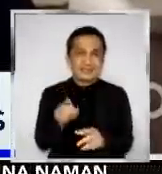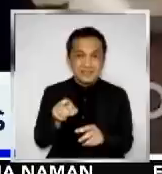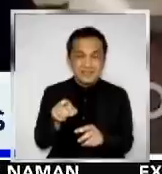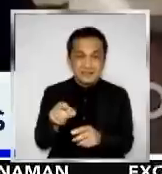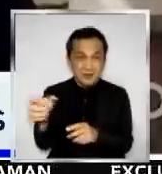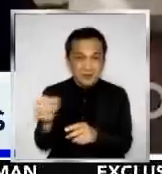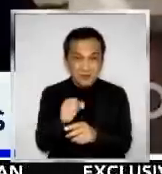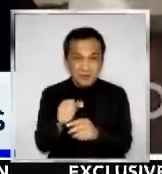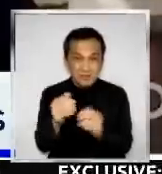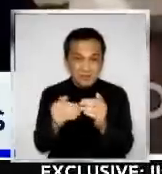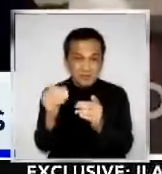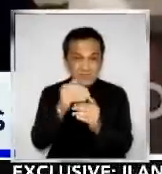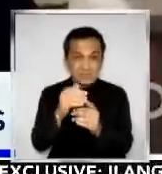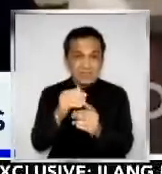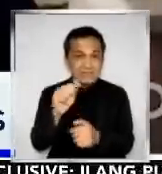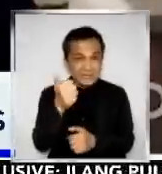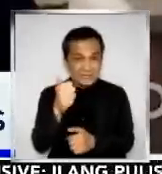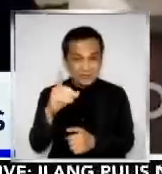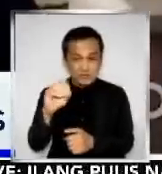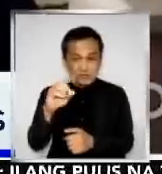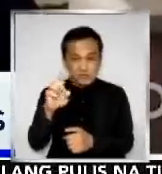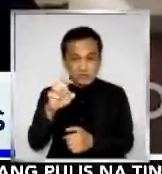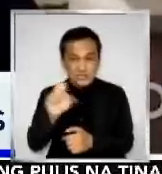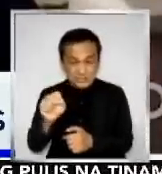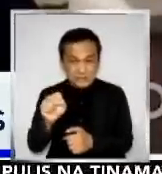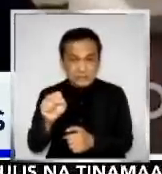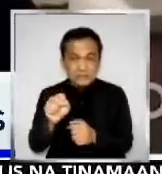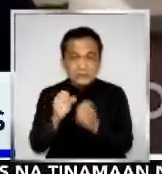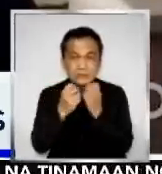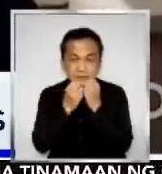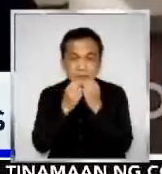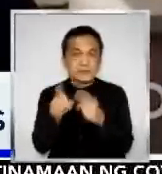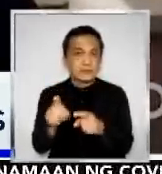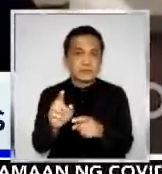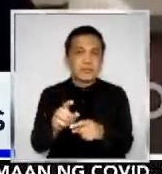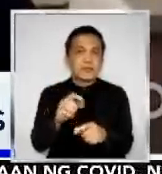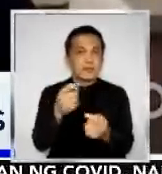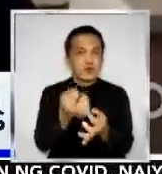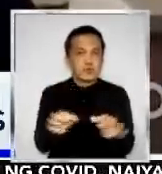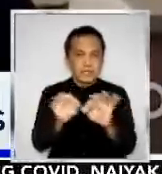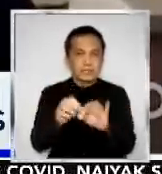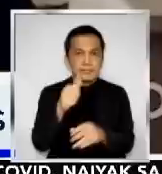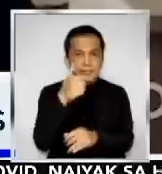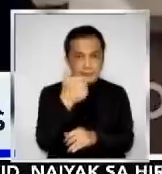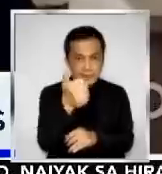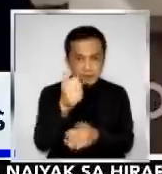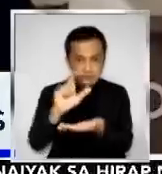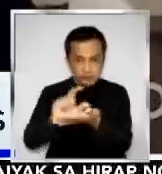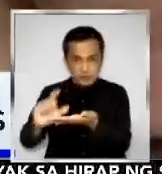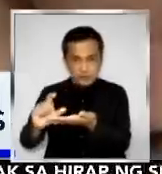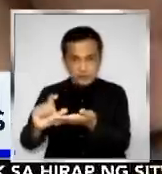10 doses. Basta ang usapan natin, 10 doses per vial. Pagka natapos na po natin, you can dispose of that already. Lay